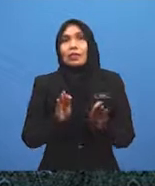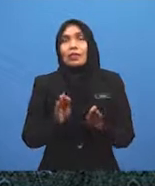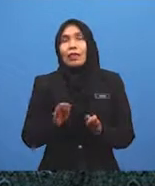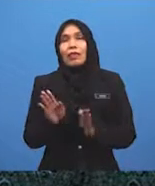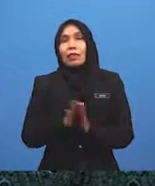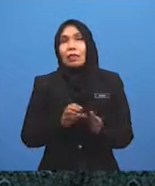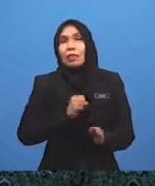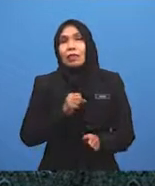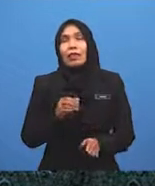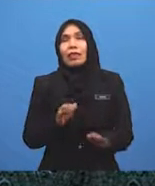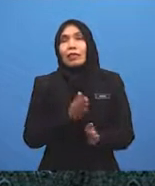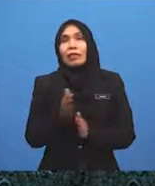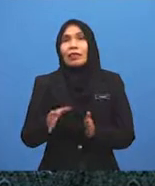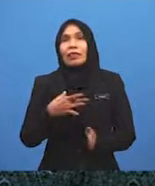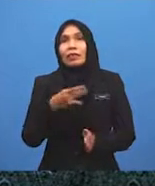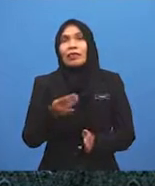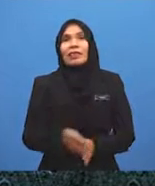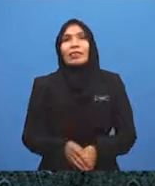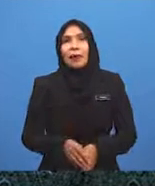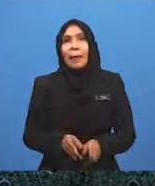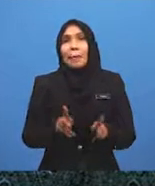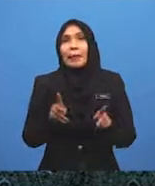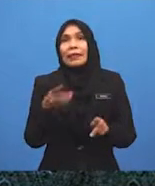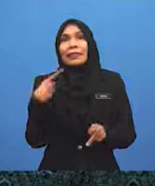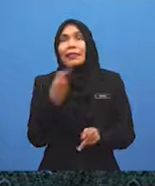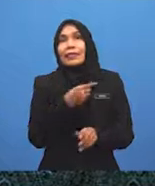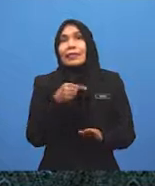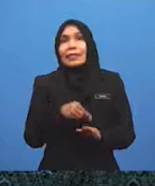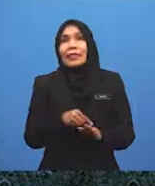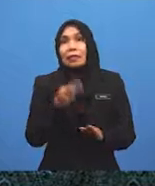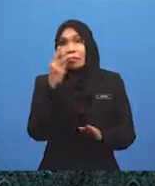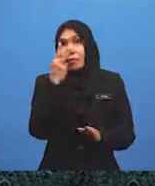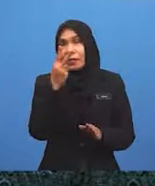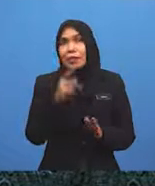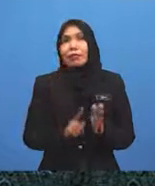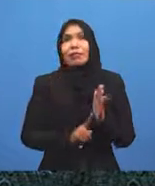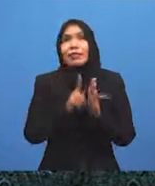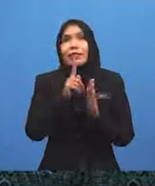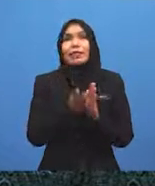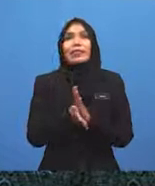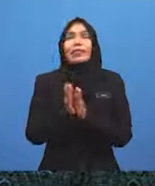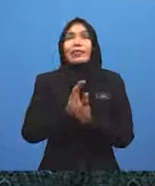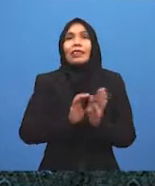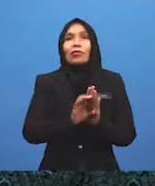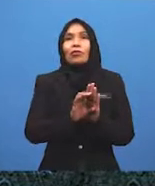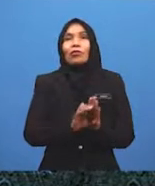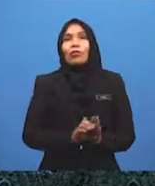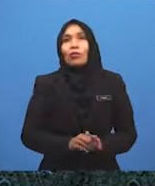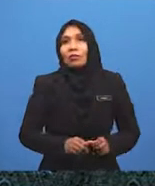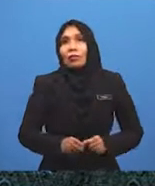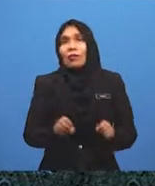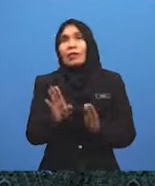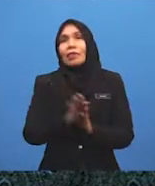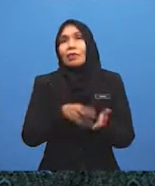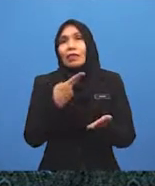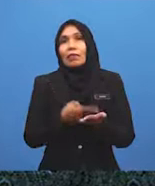bersopan jiran suka. Pasti kita dipandang tinggi, jadi contoh sikap